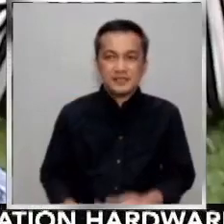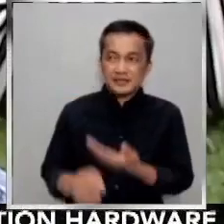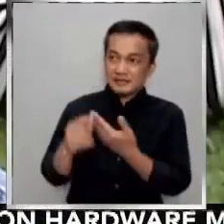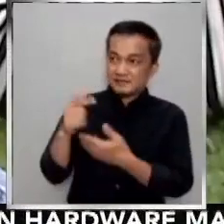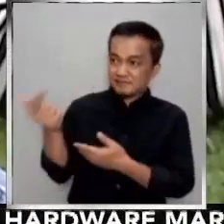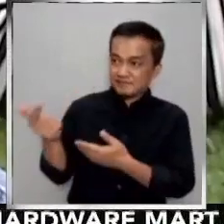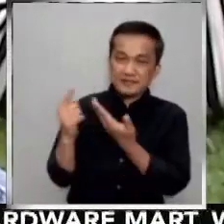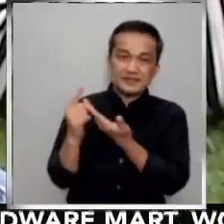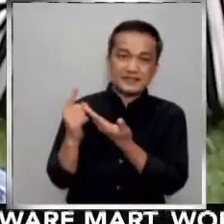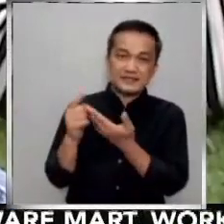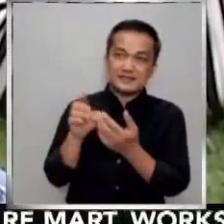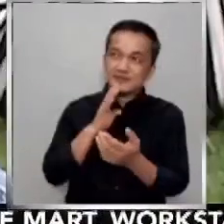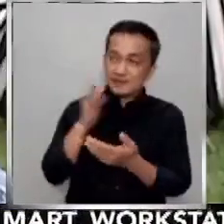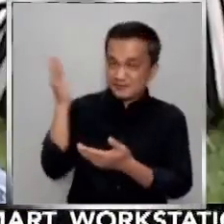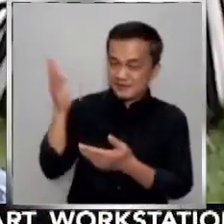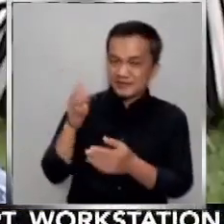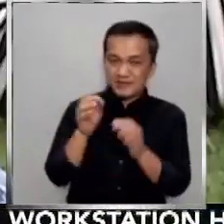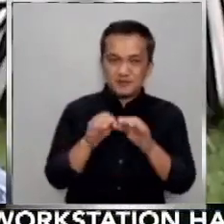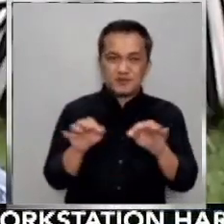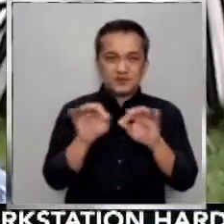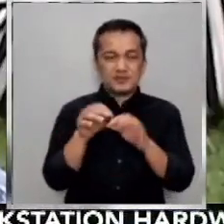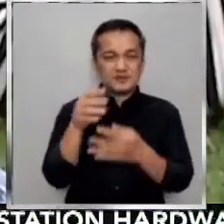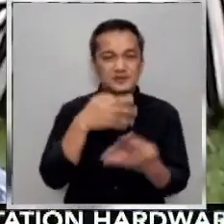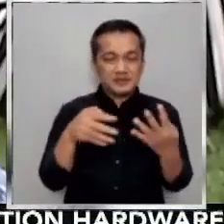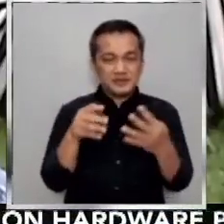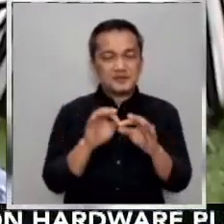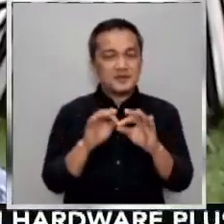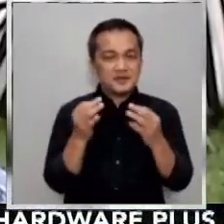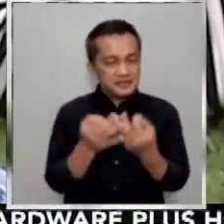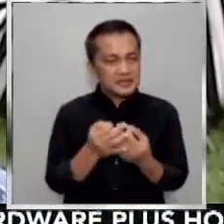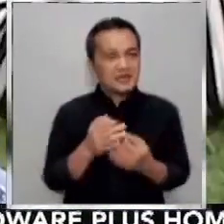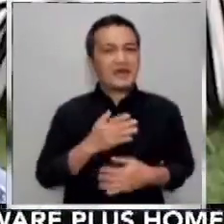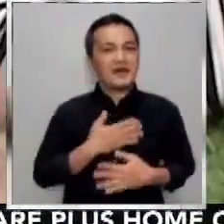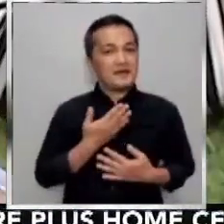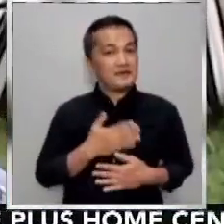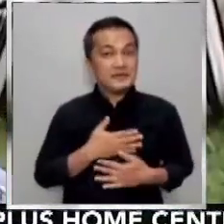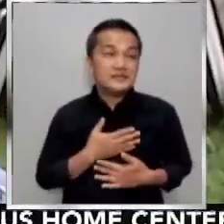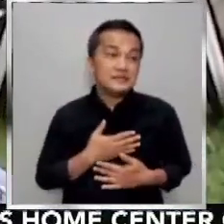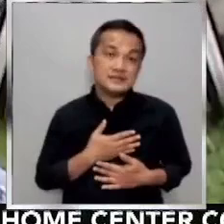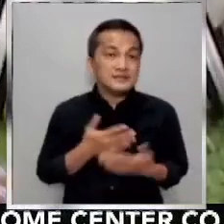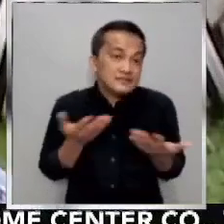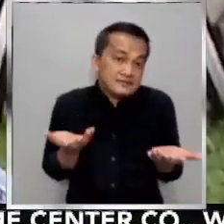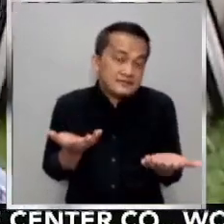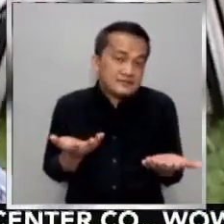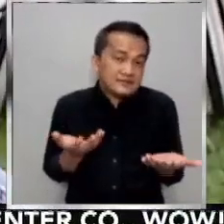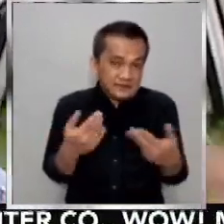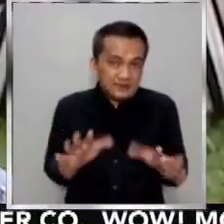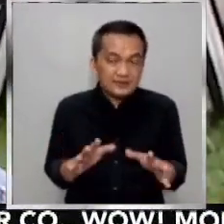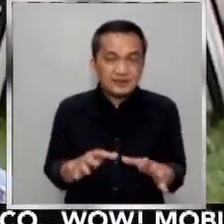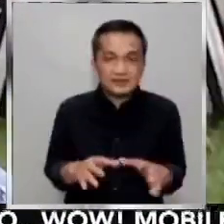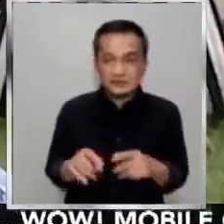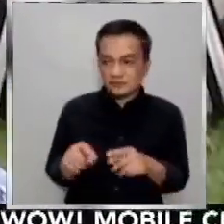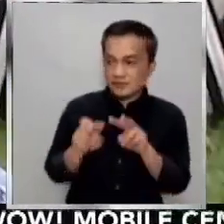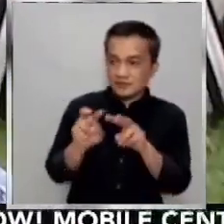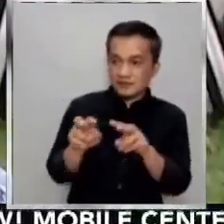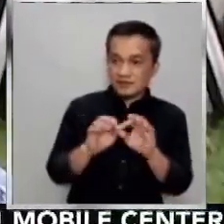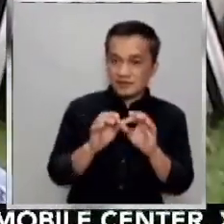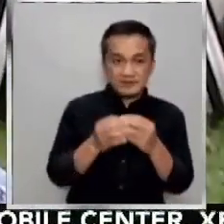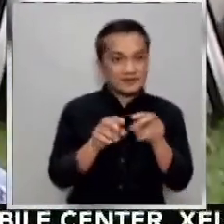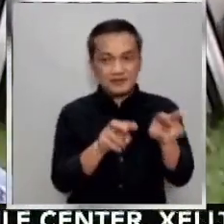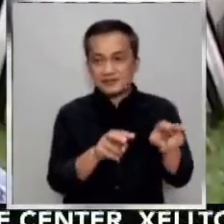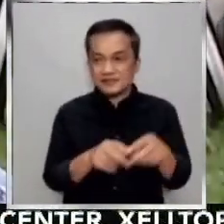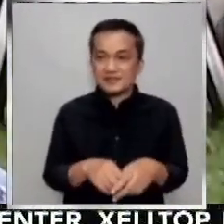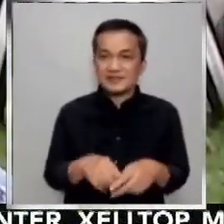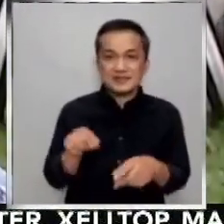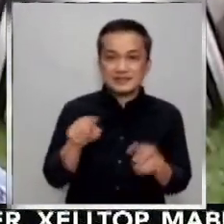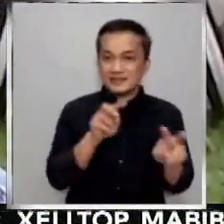mo magbanding yung pamilya mo, masaya kayo. Ano yun lang. Nakikita mo yung pamilya mo buo. Opo, sa sila yung pamilya nila. Tama